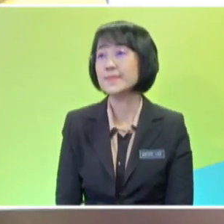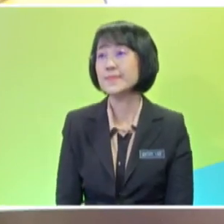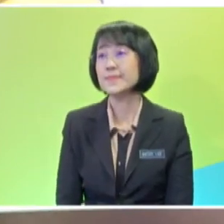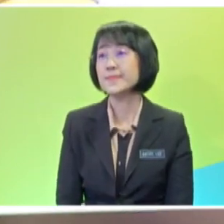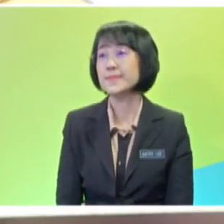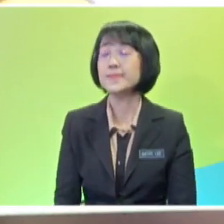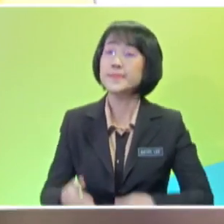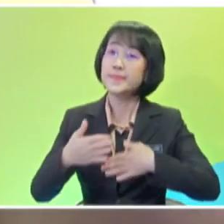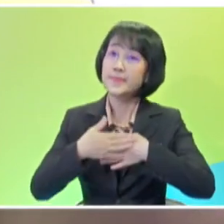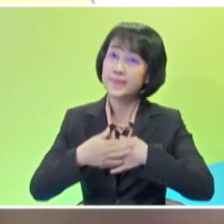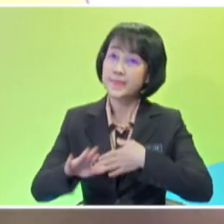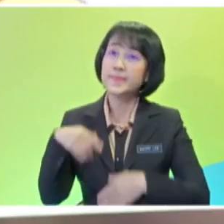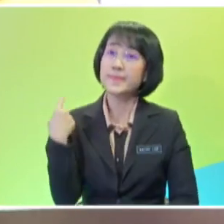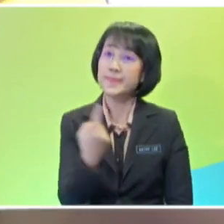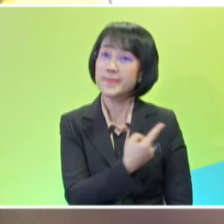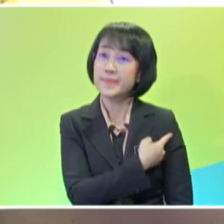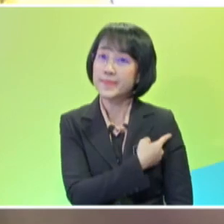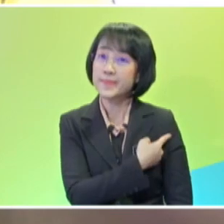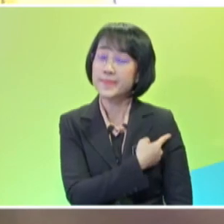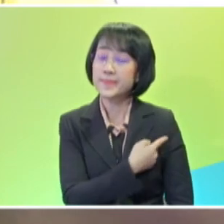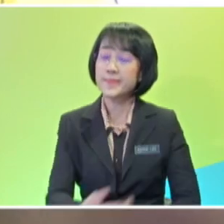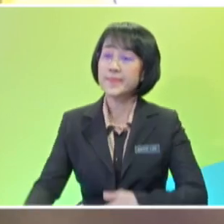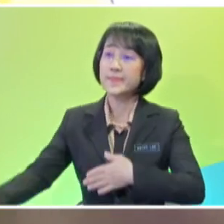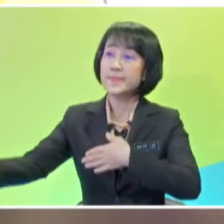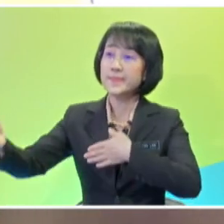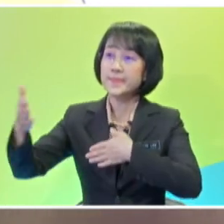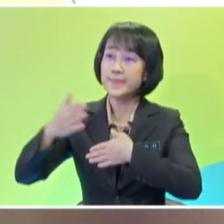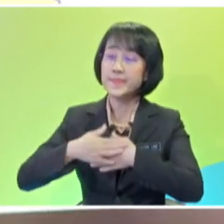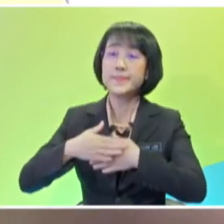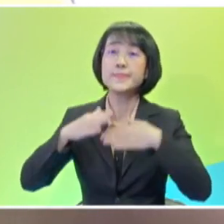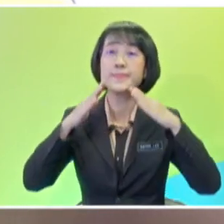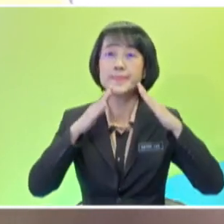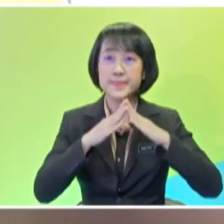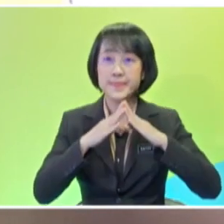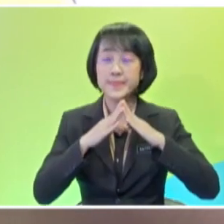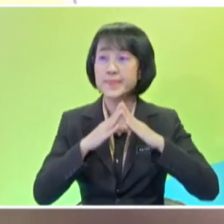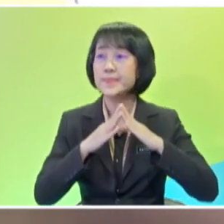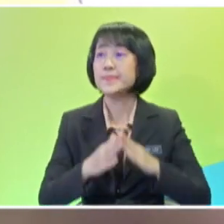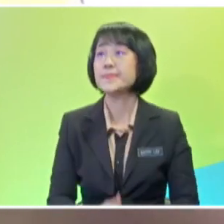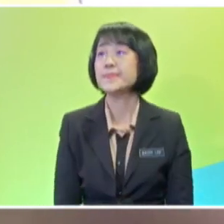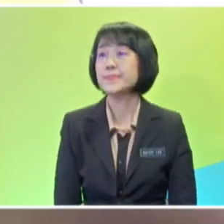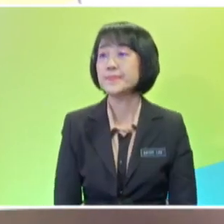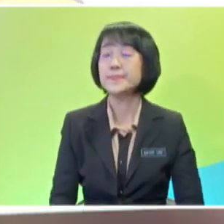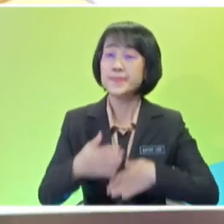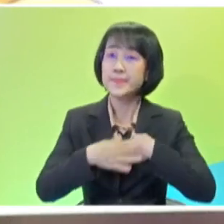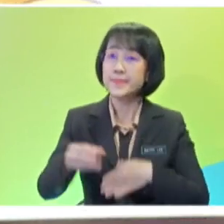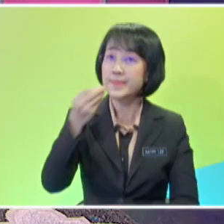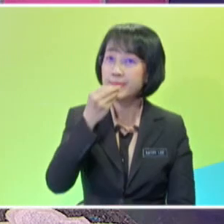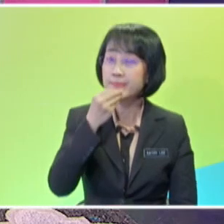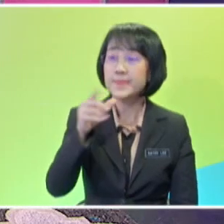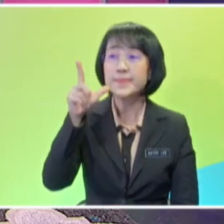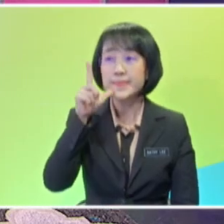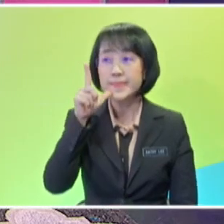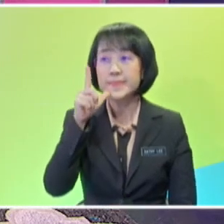daripada sekolah Selain Kita makan tengah hari kita perlu buat ulang